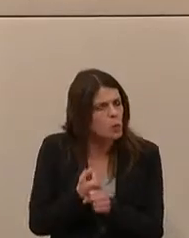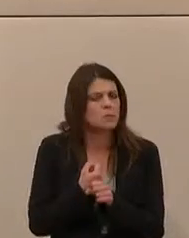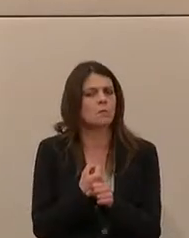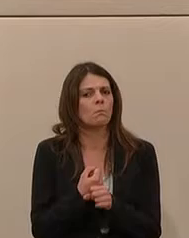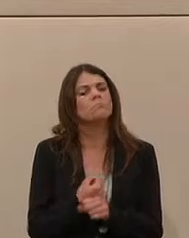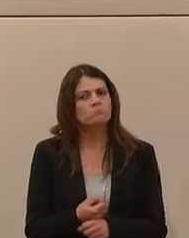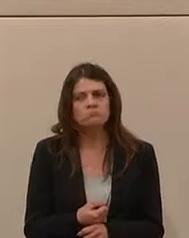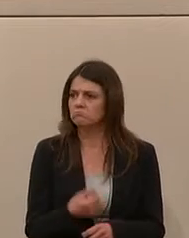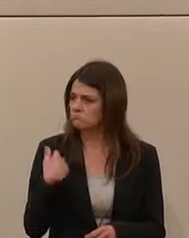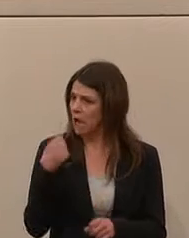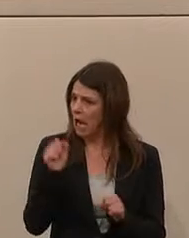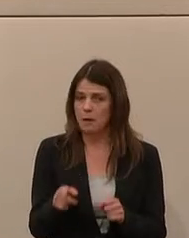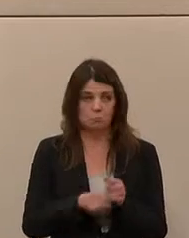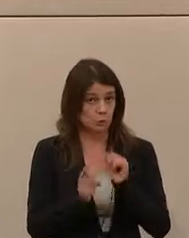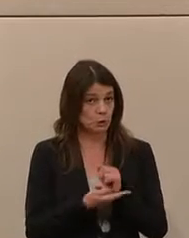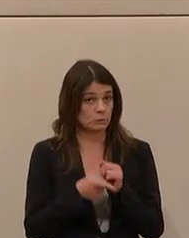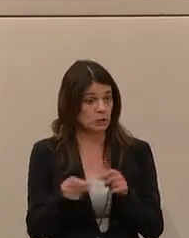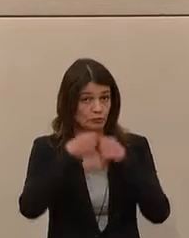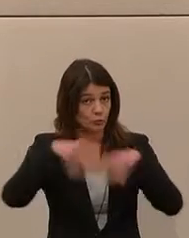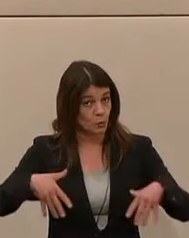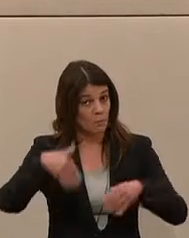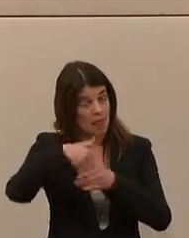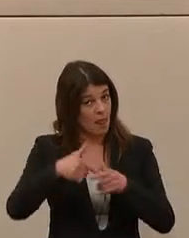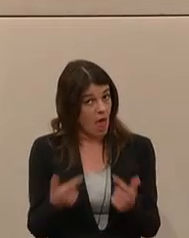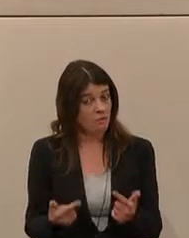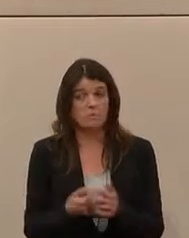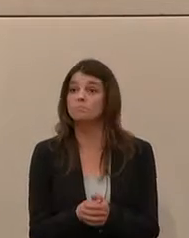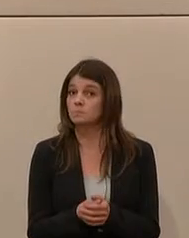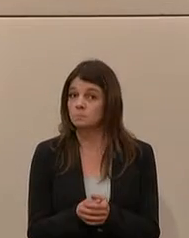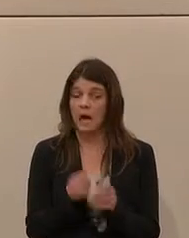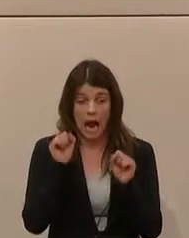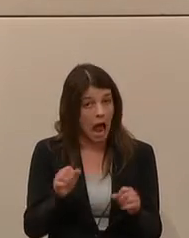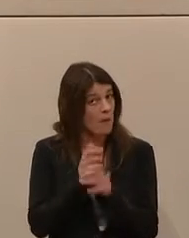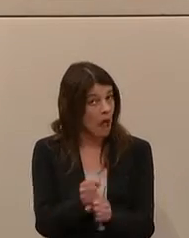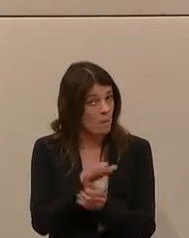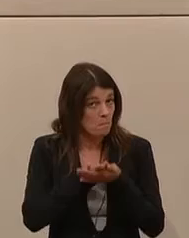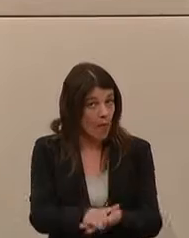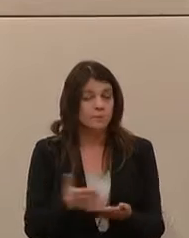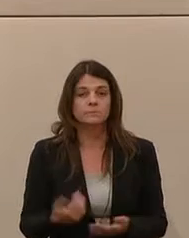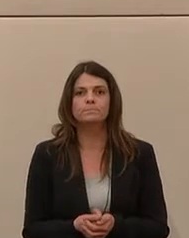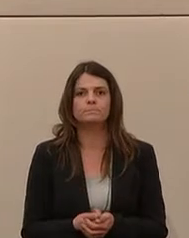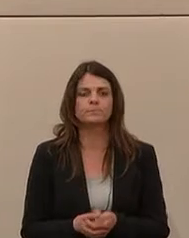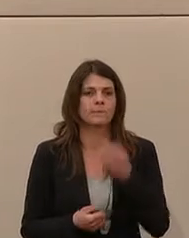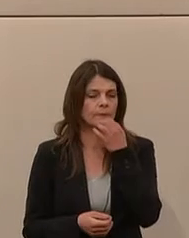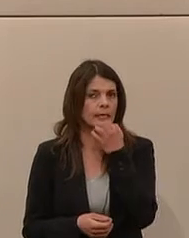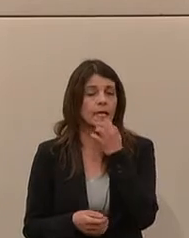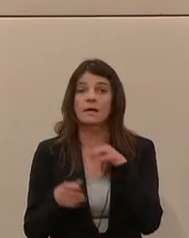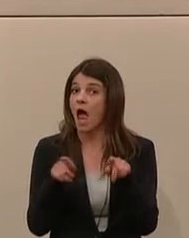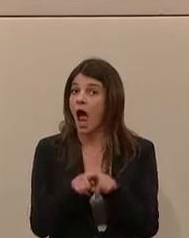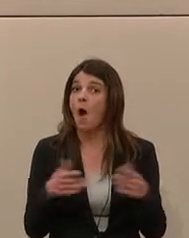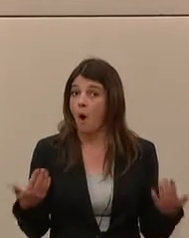Und trotzdem können wir mit diesem Budget die Struktur im Inland erhalten, insbesondere auch